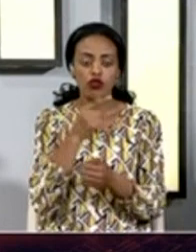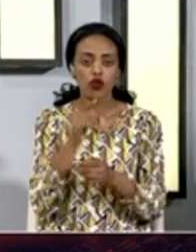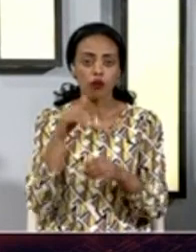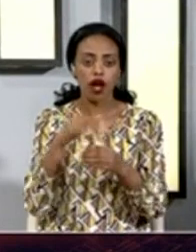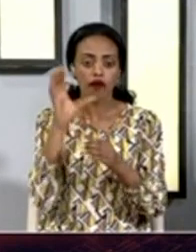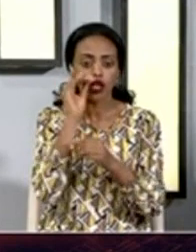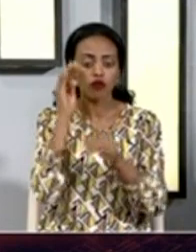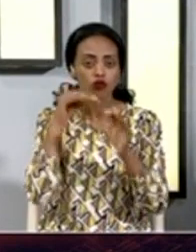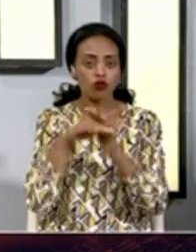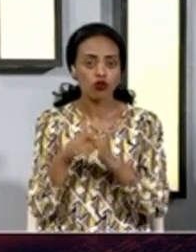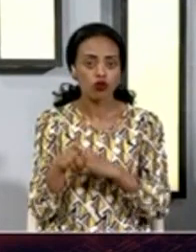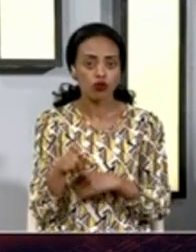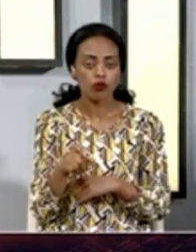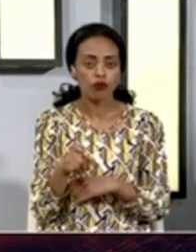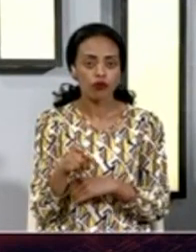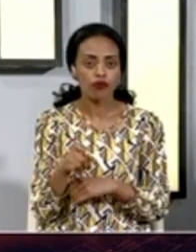ግምት ውሽጢ እትዩ